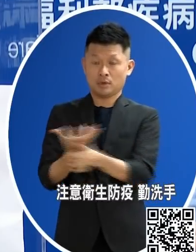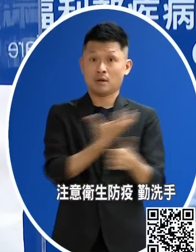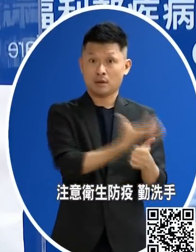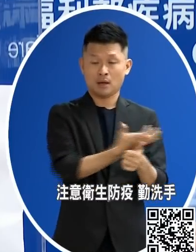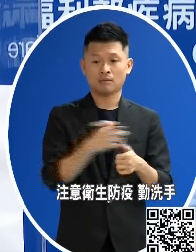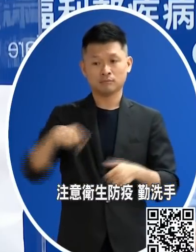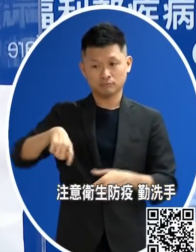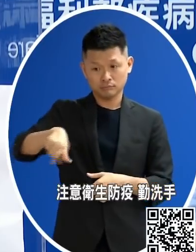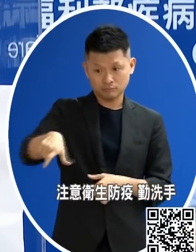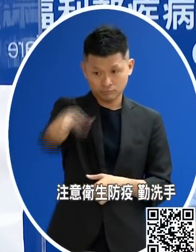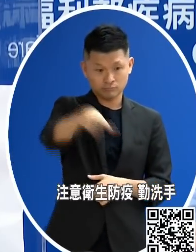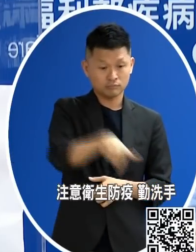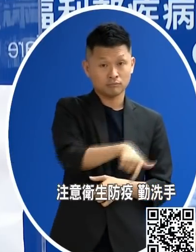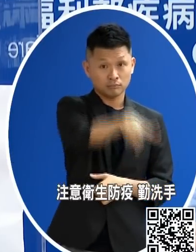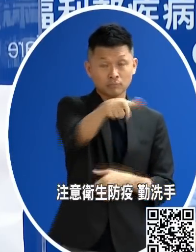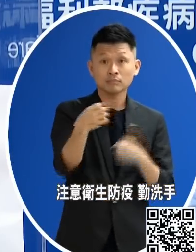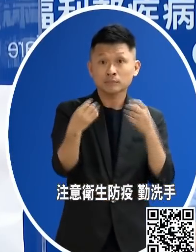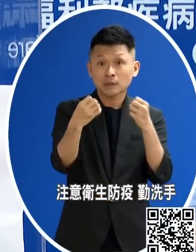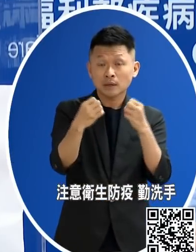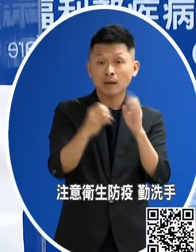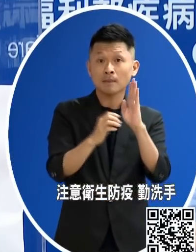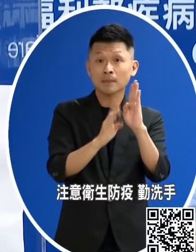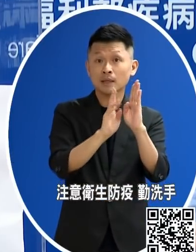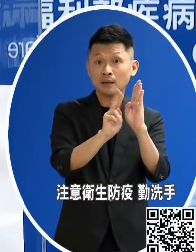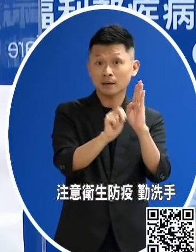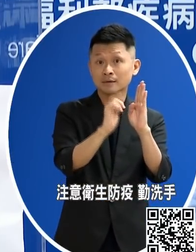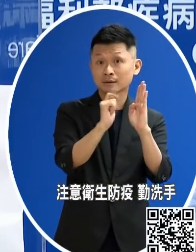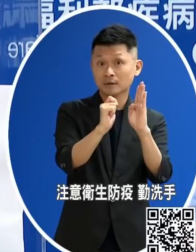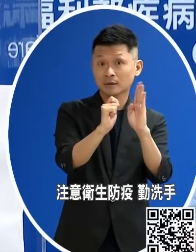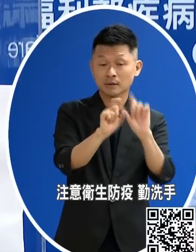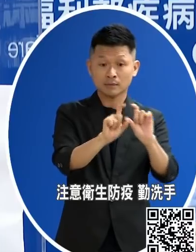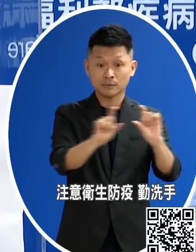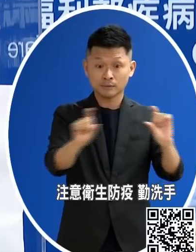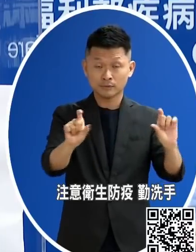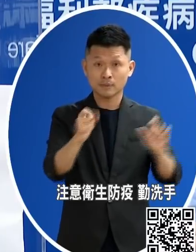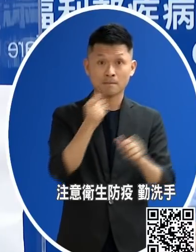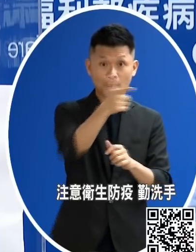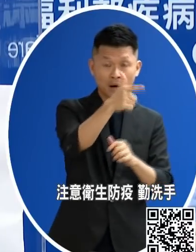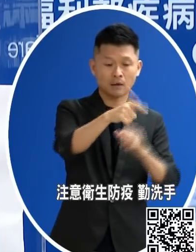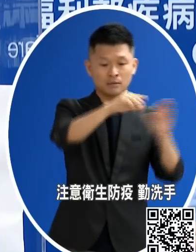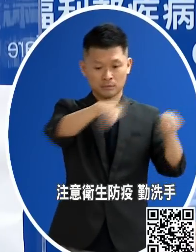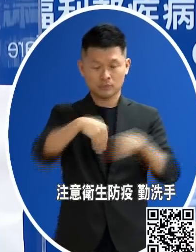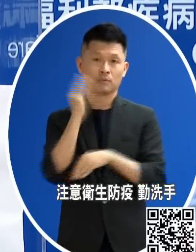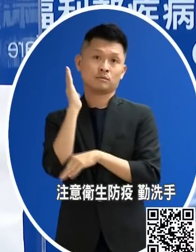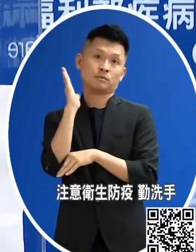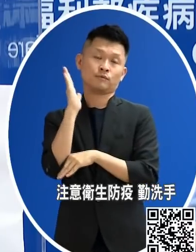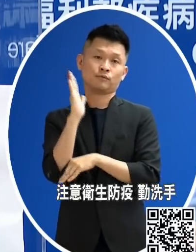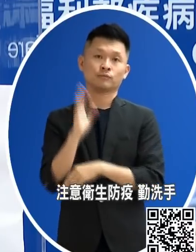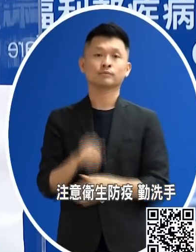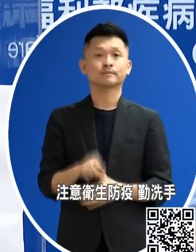500万剂的 BNT 疫苗，然后送抵台湾以后捐赠给政府。